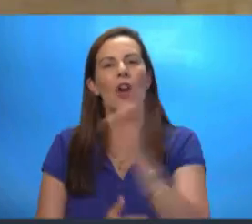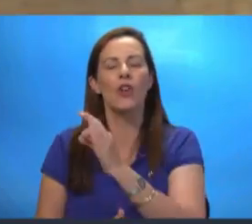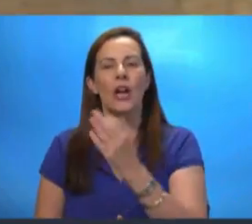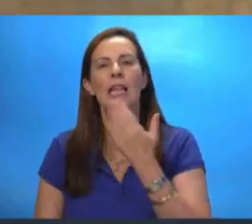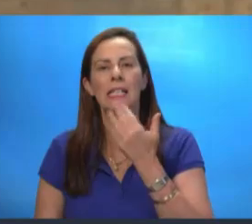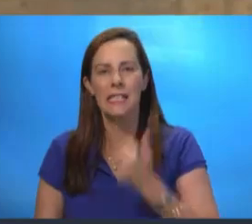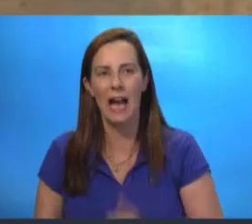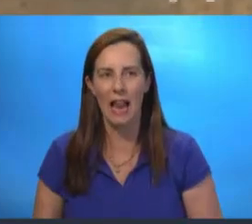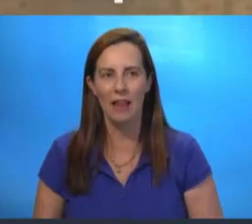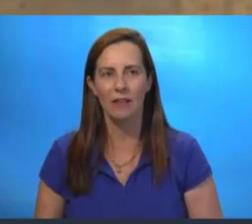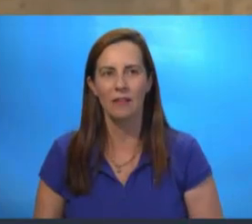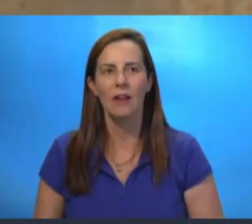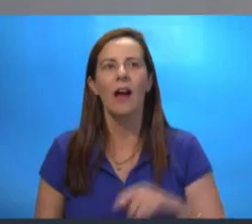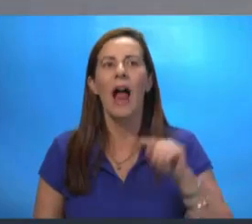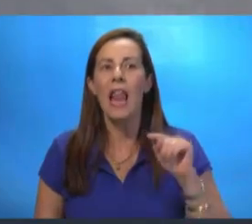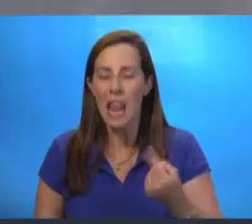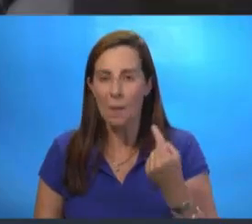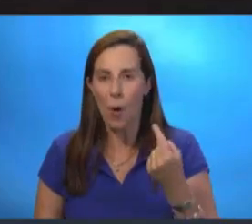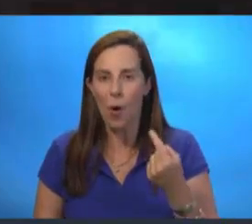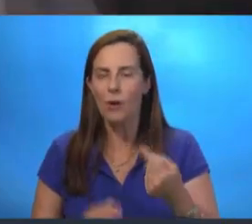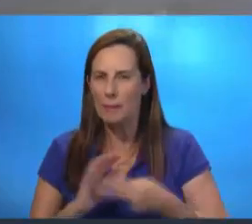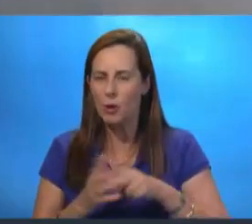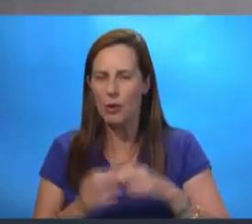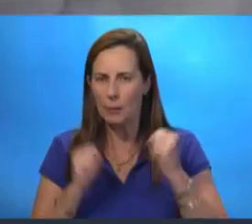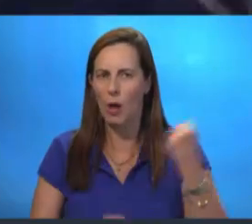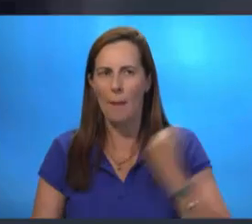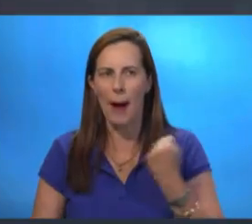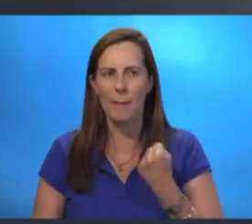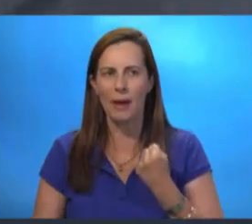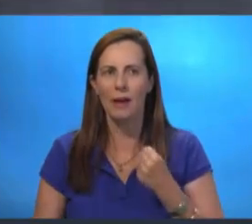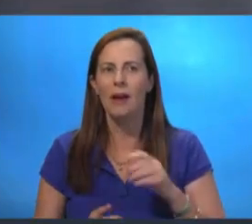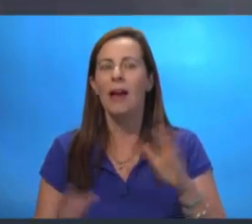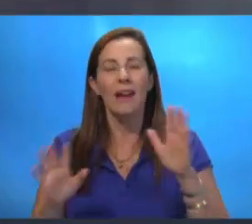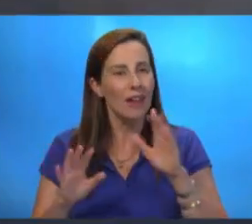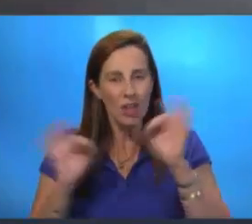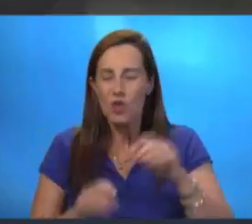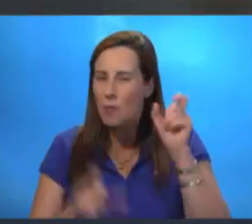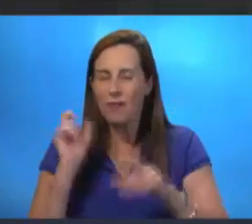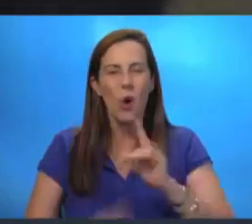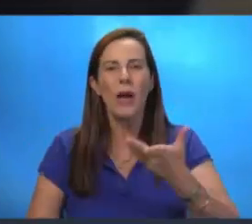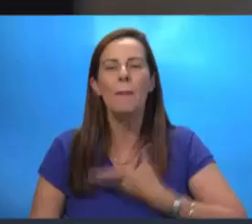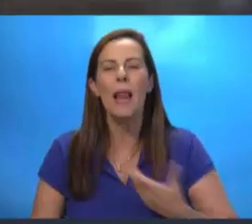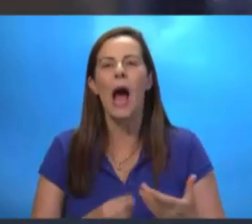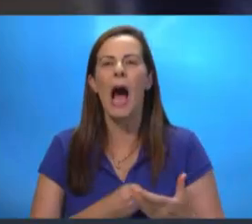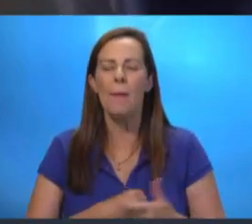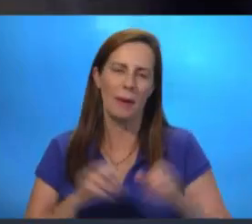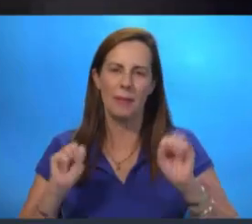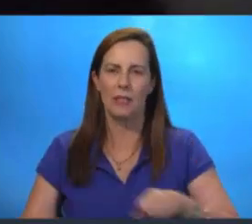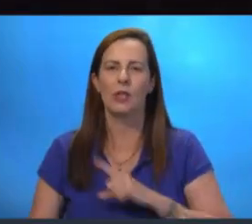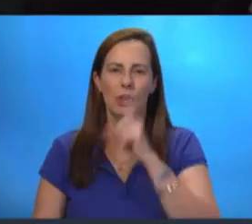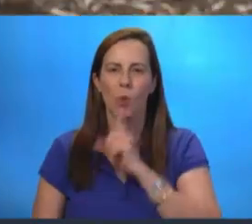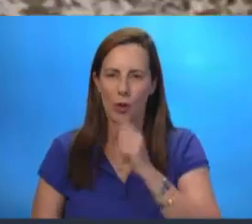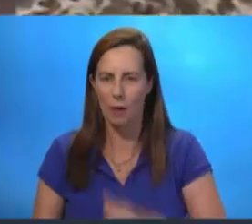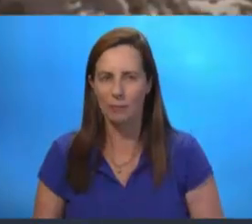إسرائيل رغم الإجراءات الأمنية المشددة لأن لن يبقى هناك أي إنسان تحت رحمة قوات بشار وتحت